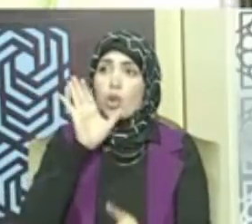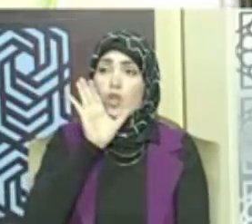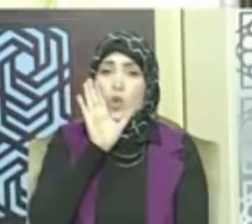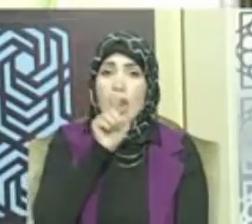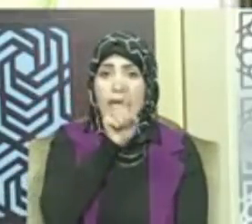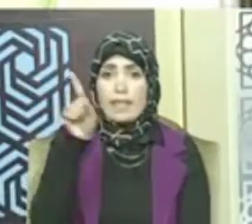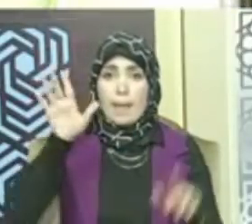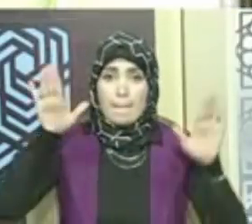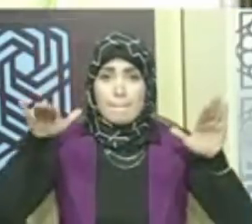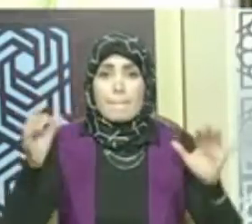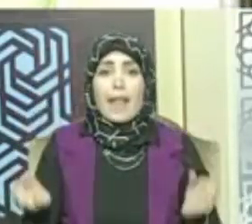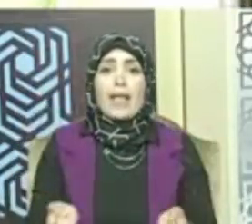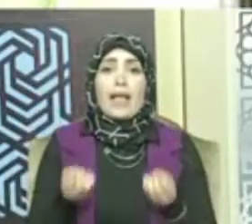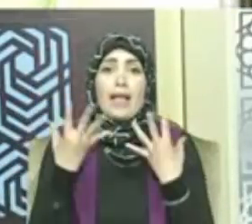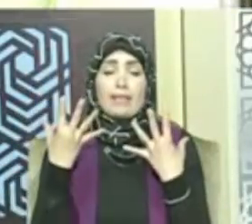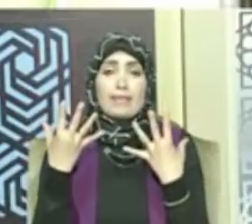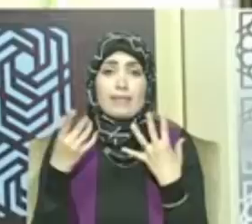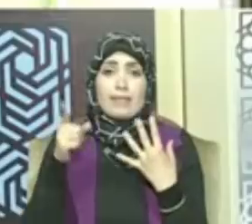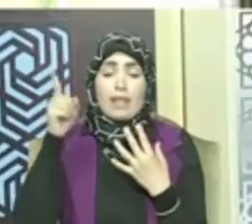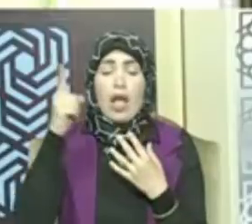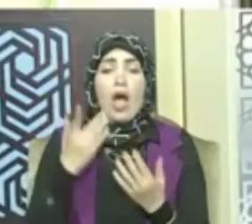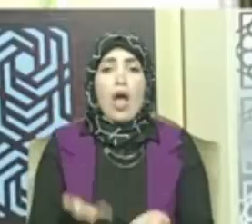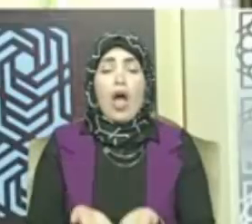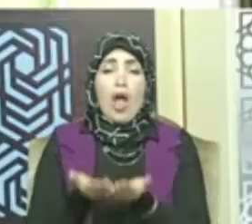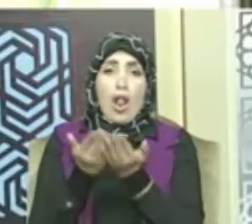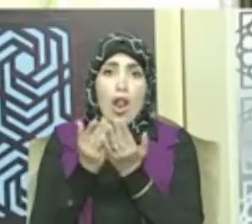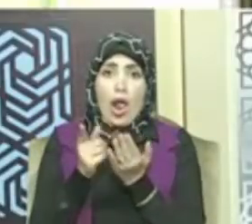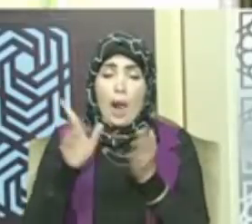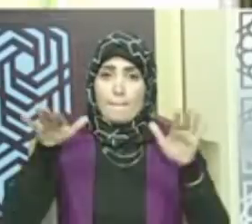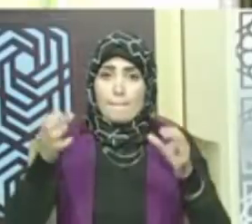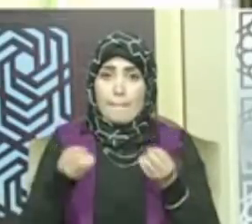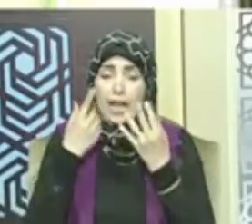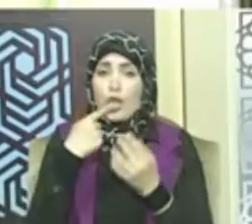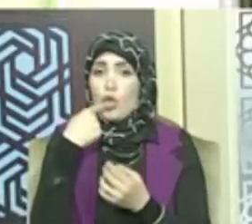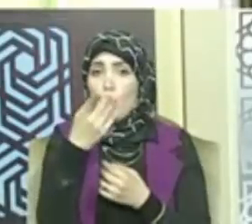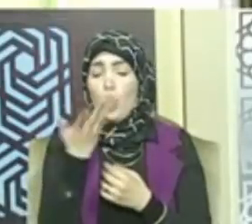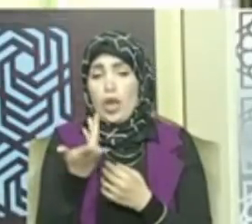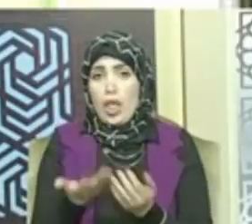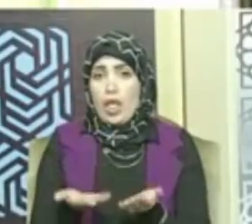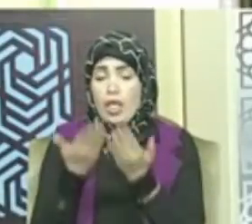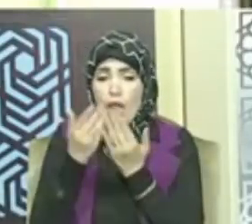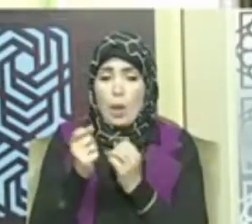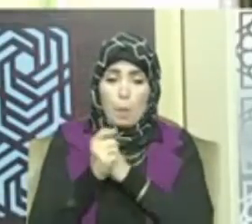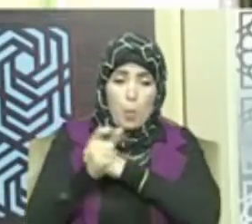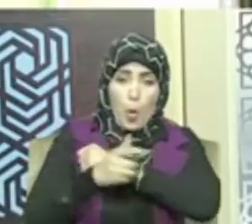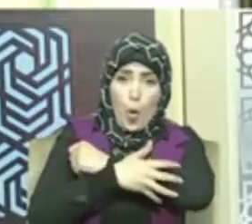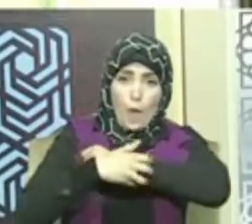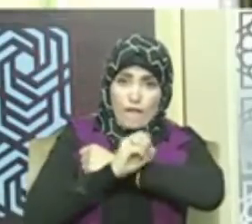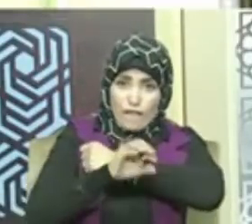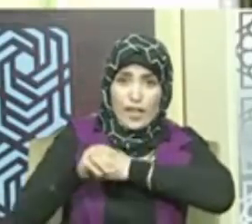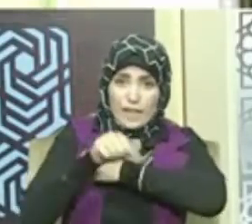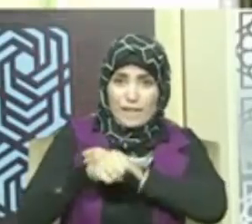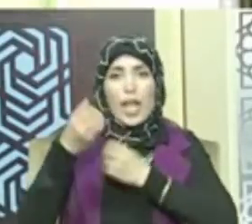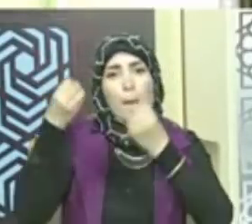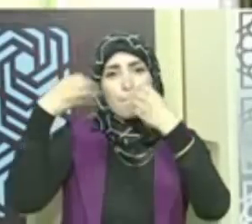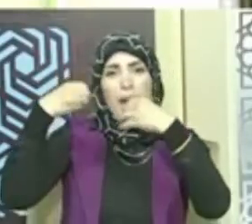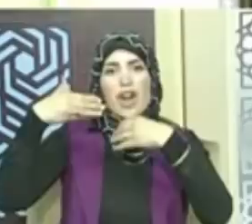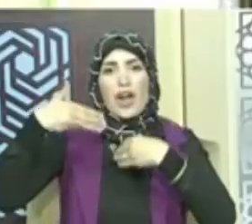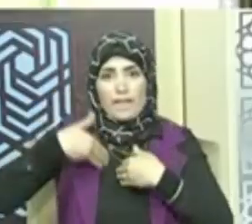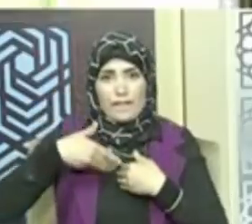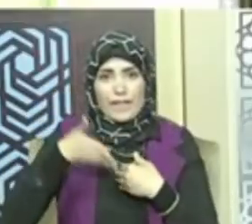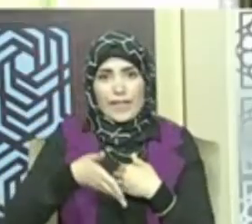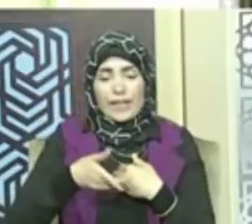يقول أحدهما: اللهم أعط منفقا خلفا، ويقول الآخر: